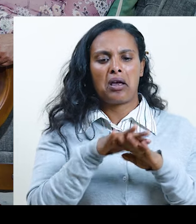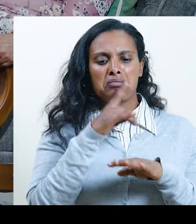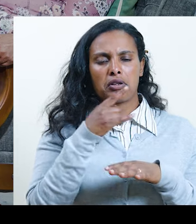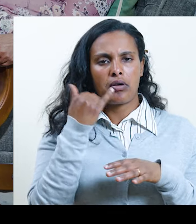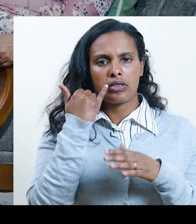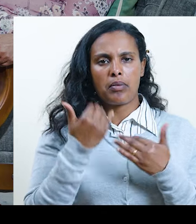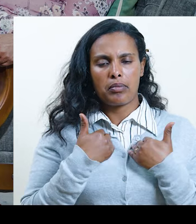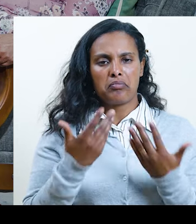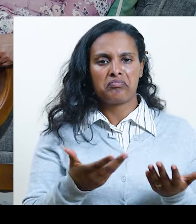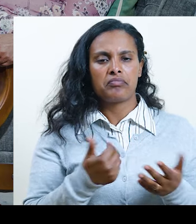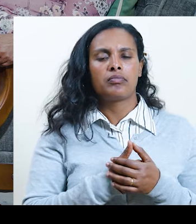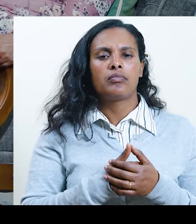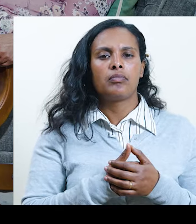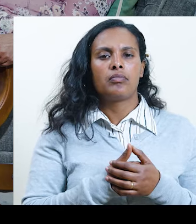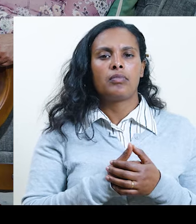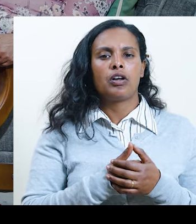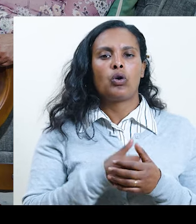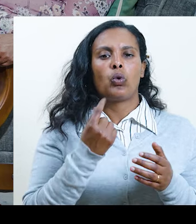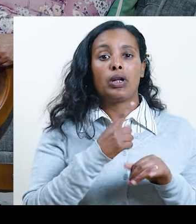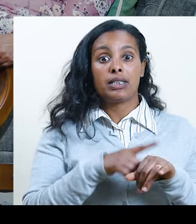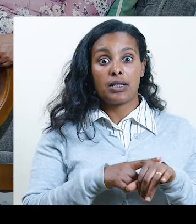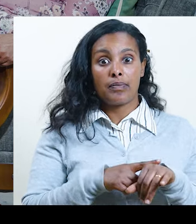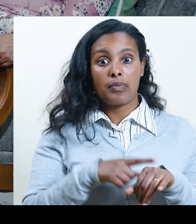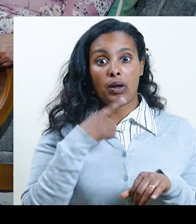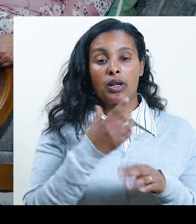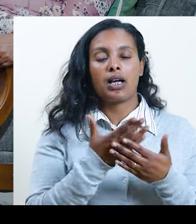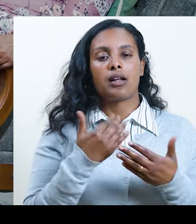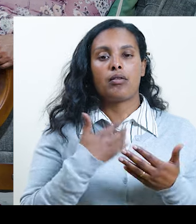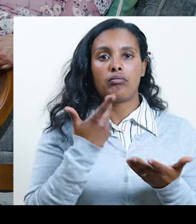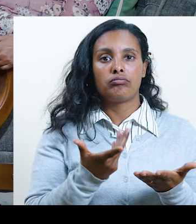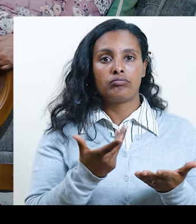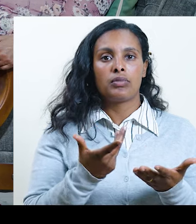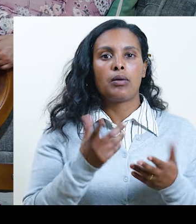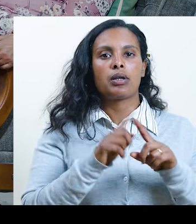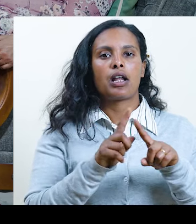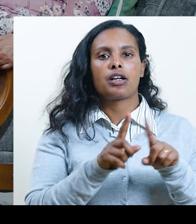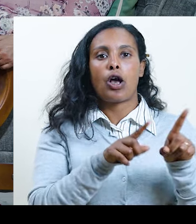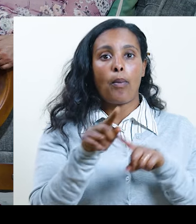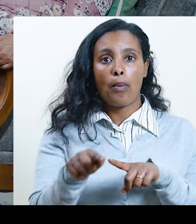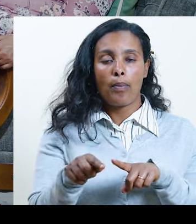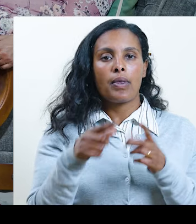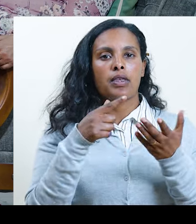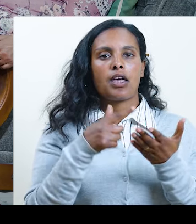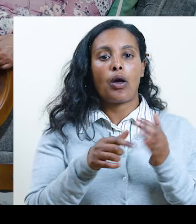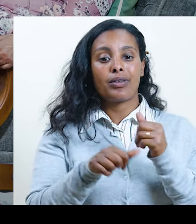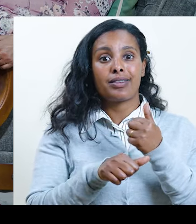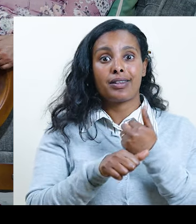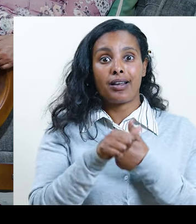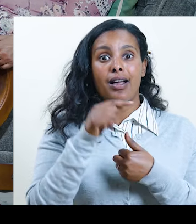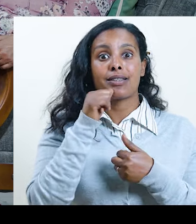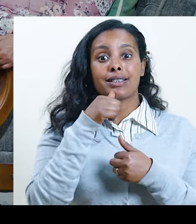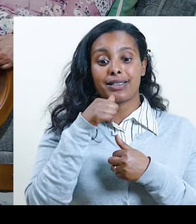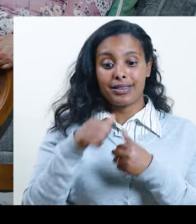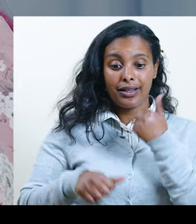መወራት ያለበት ነገር አይደለም? ሁልጊዜ የምንለው ነገር ነው። በተለይ ደግሞ ይሄኛው ጥቃት